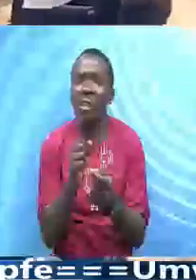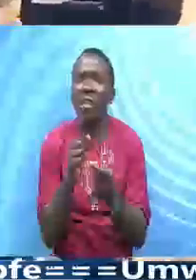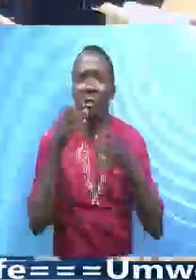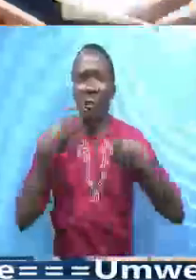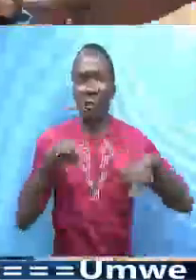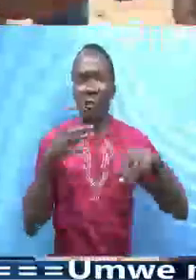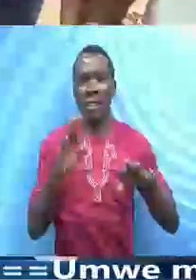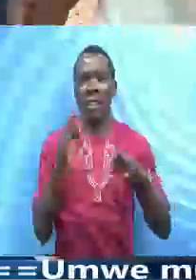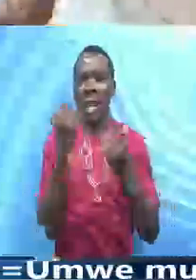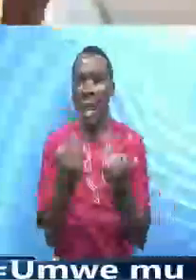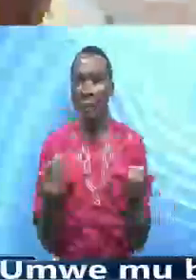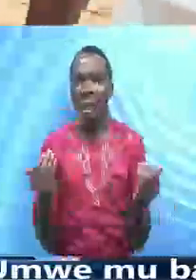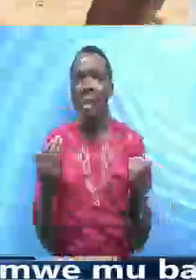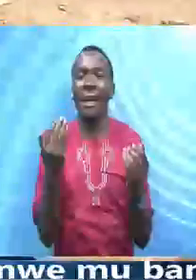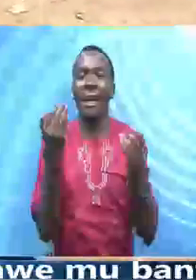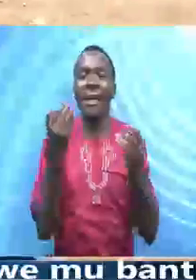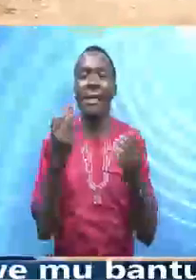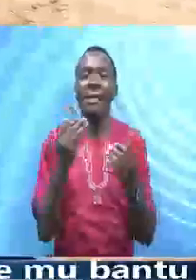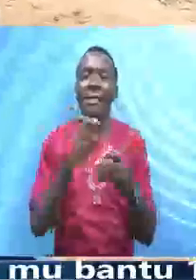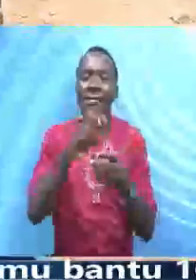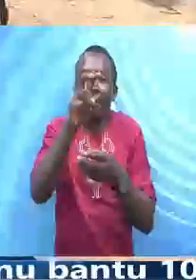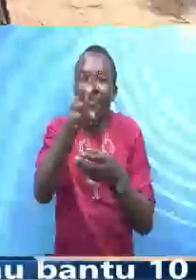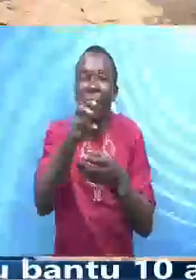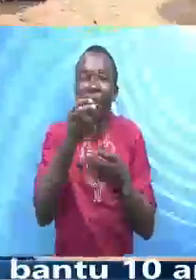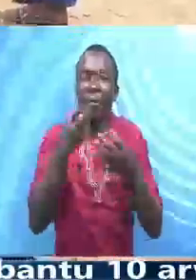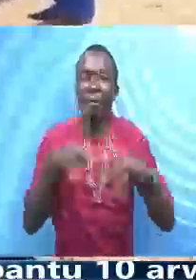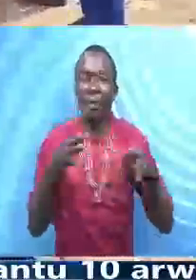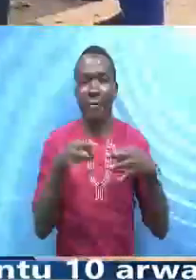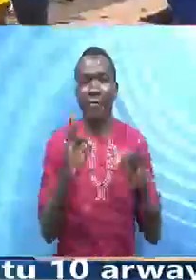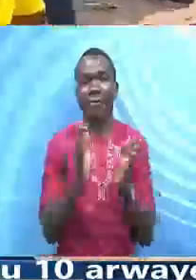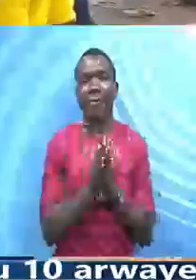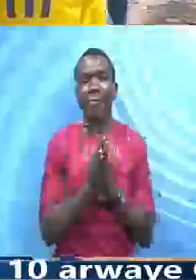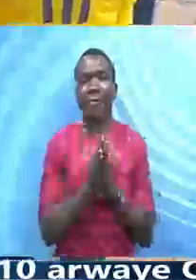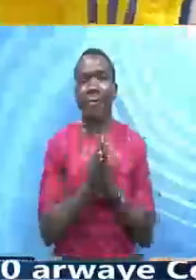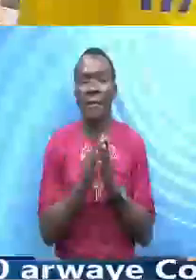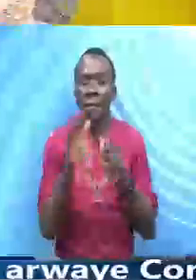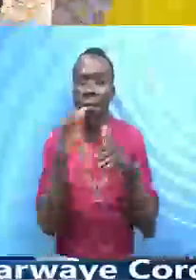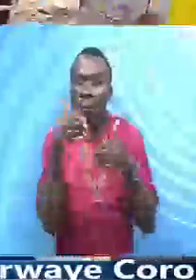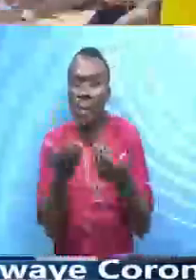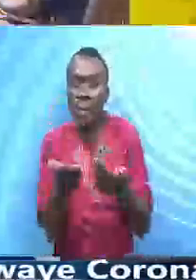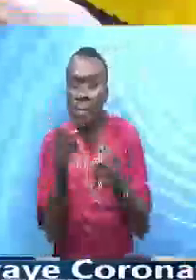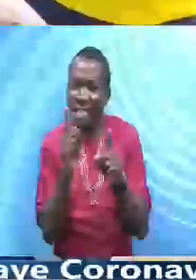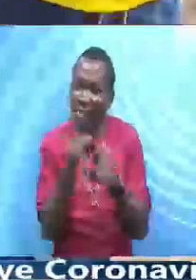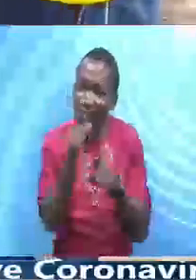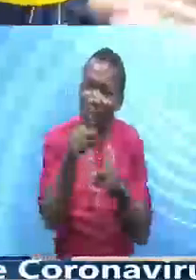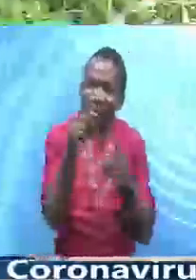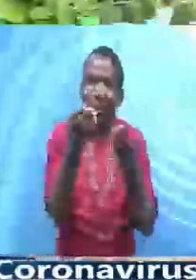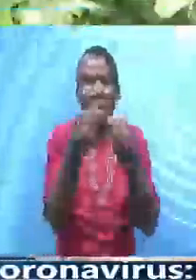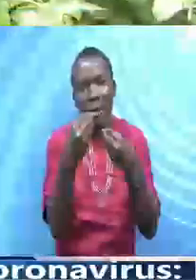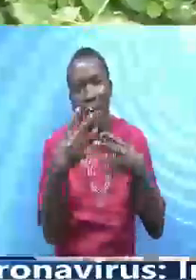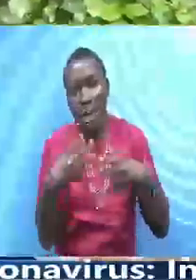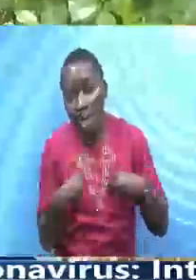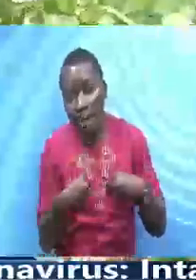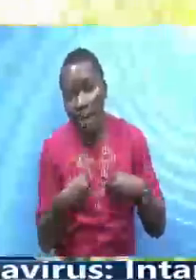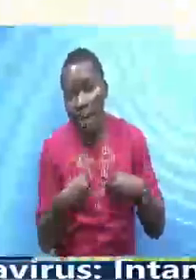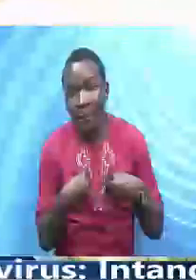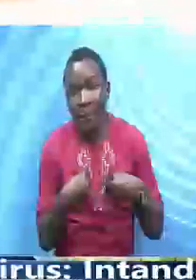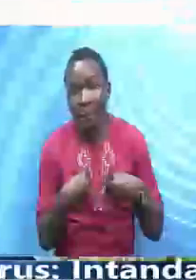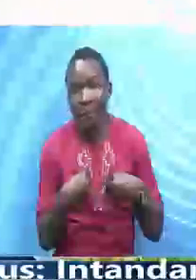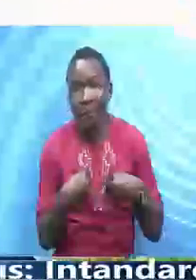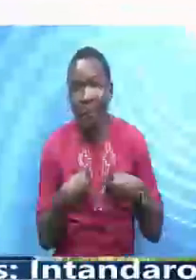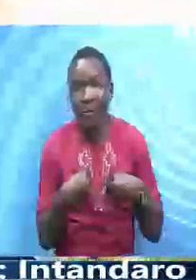mukecuru abana turi kubajyanira ubuntu uriya mwaka ese nawe wayampa nkayemera ni abantu bari kwambuka bitewe